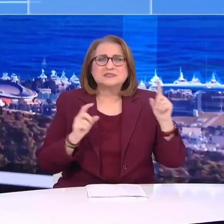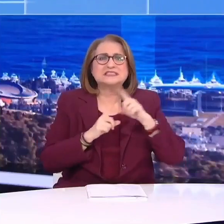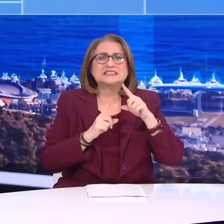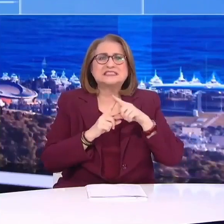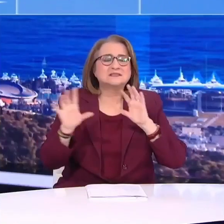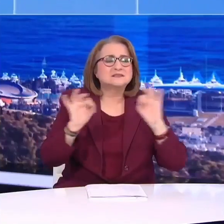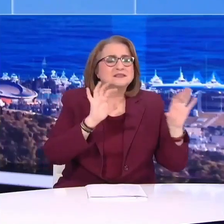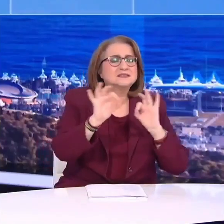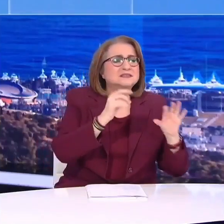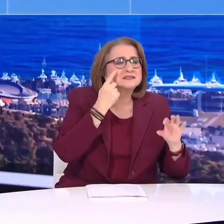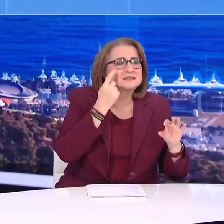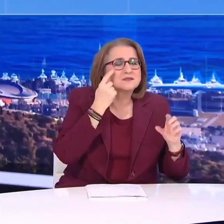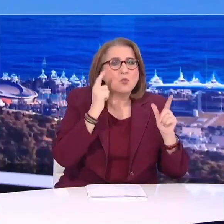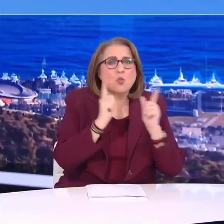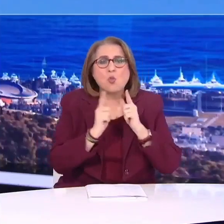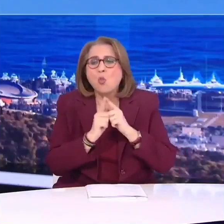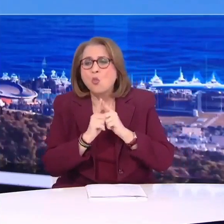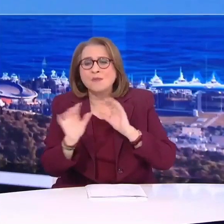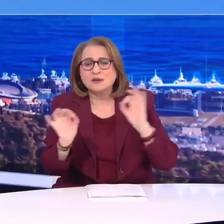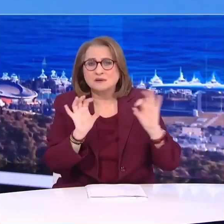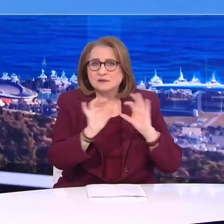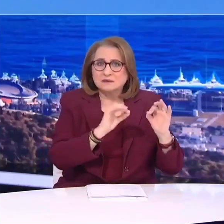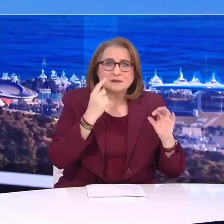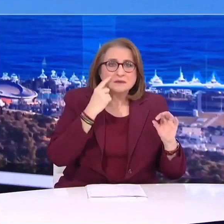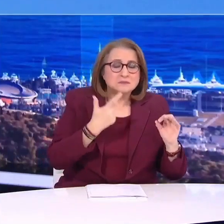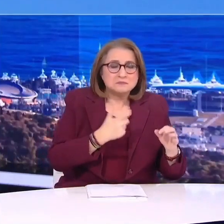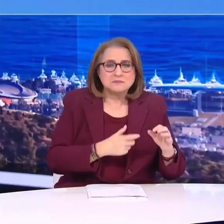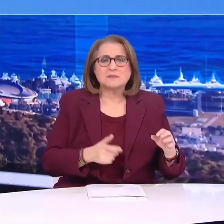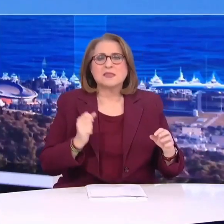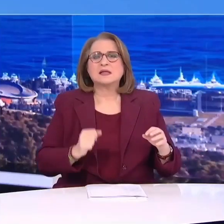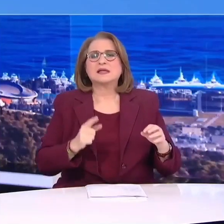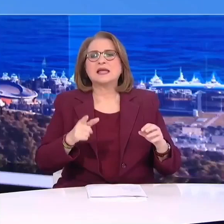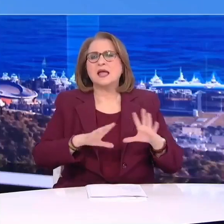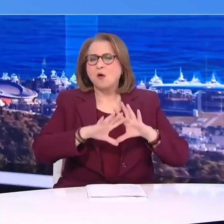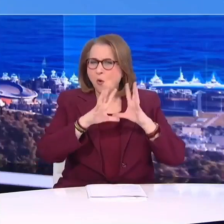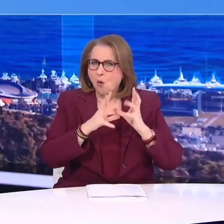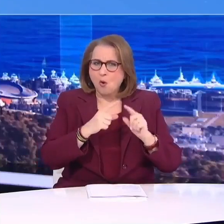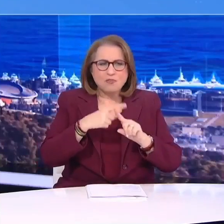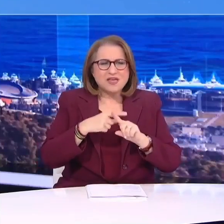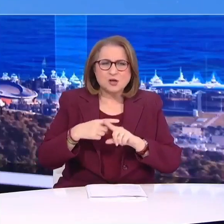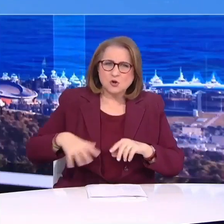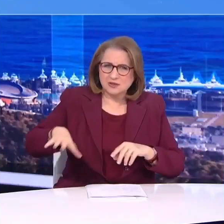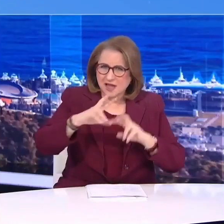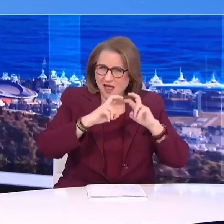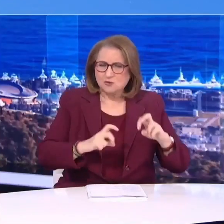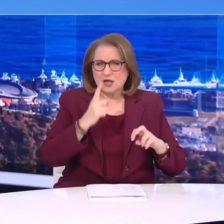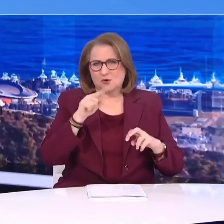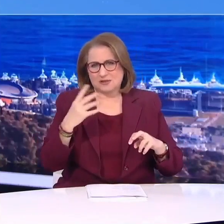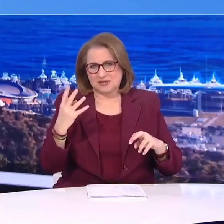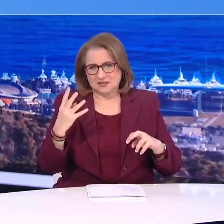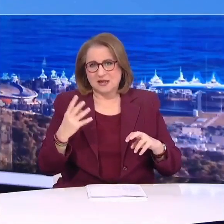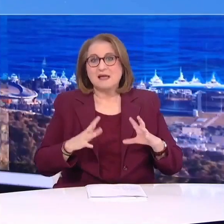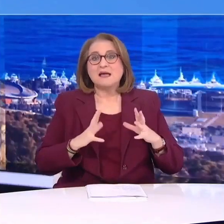ΕΟΔΗ, ενώ η θετικότητα των αυτοδιαγνωστικών ελέγχων είναι στο 1,4%. Συνολικά λοιπόν το ποσοστό θετικότητας